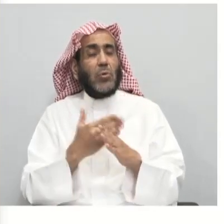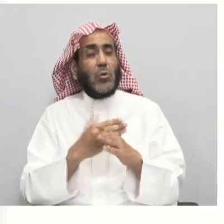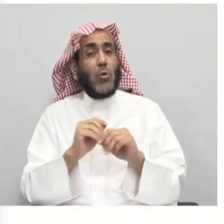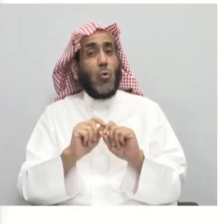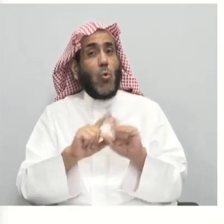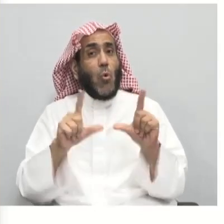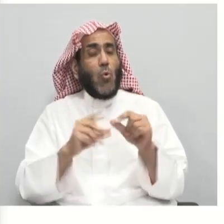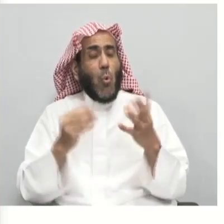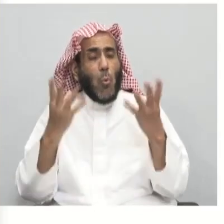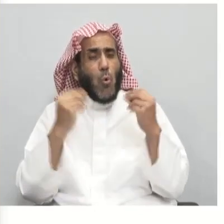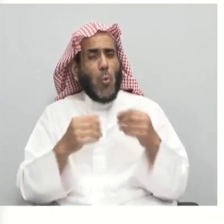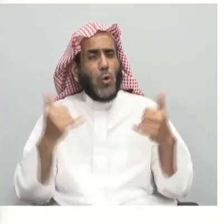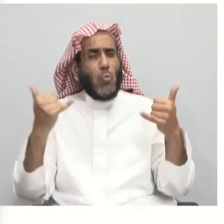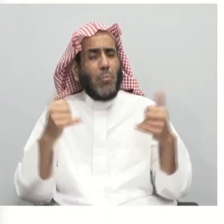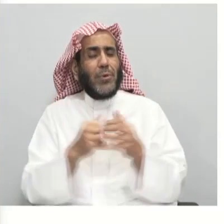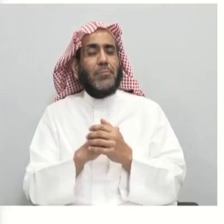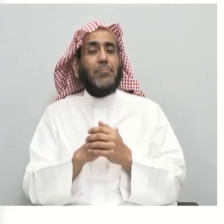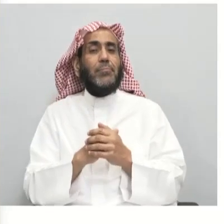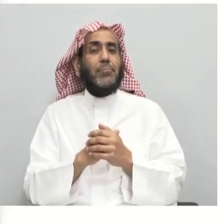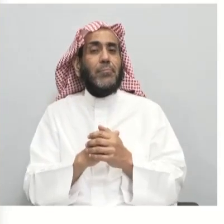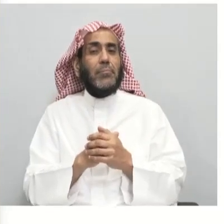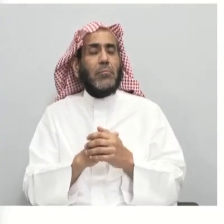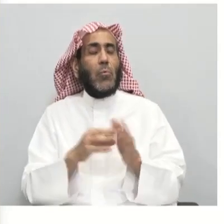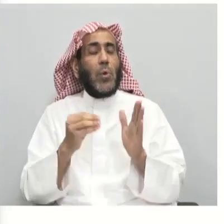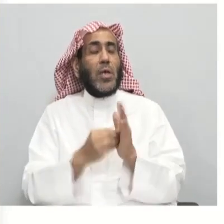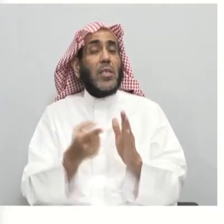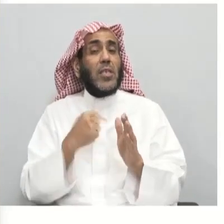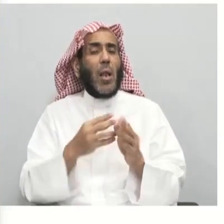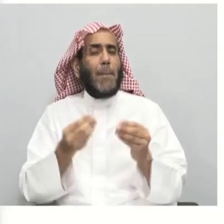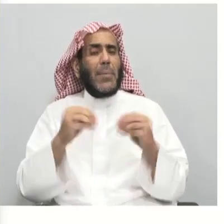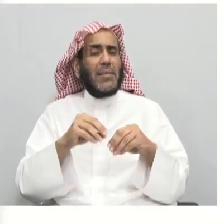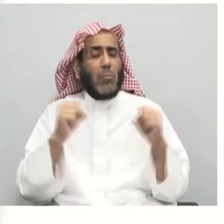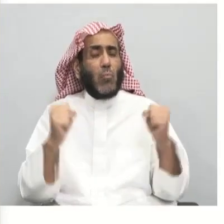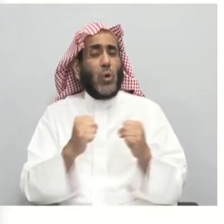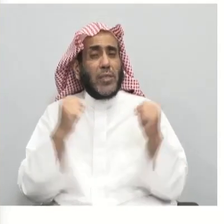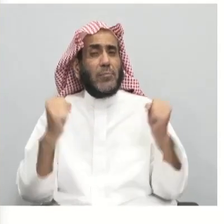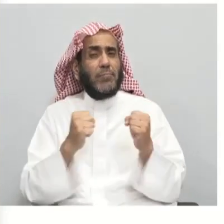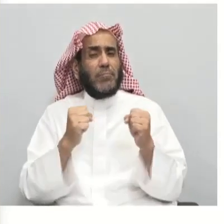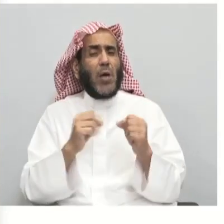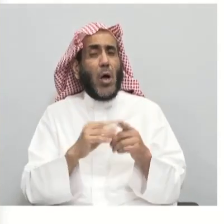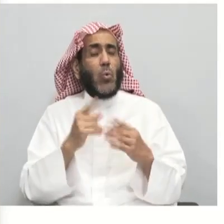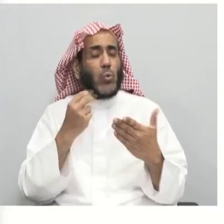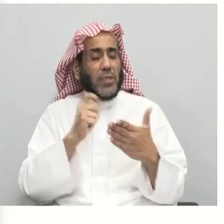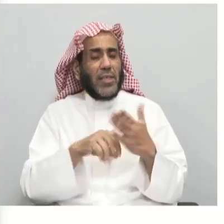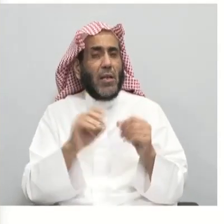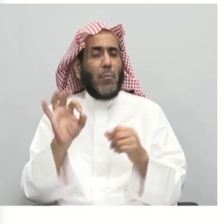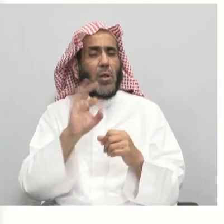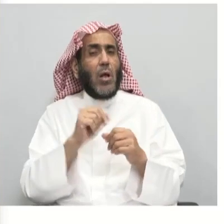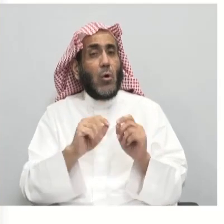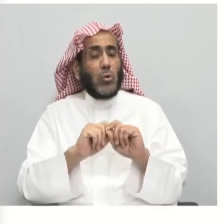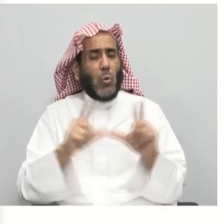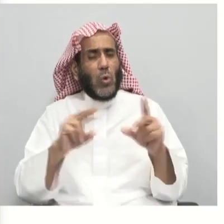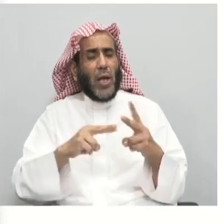لابراز المعلومات المهمه وما يحتاج الى مزيد من المراجعه او تسجيل امثله او